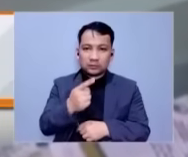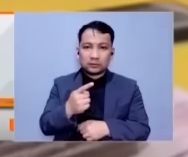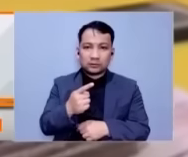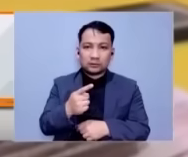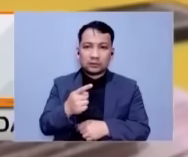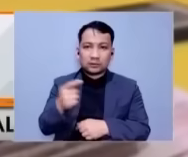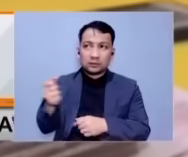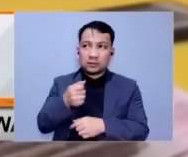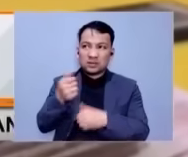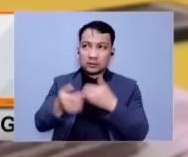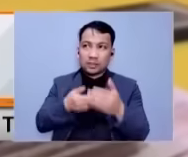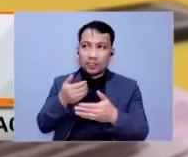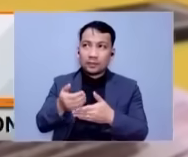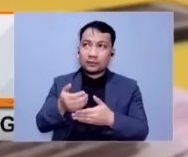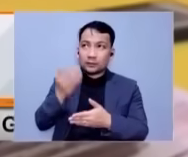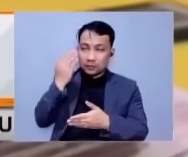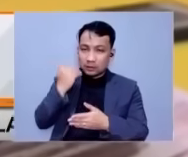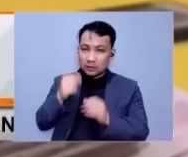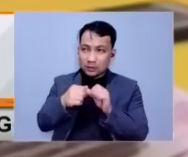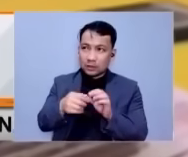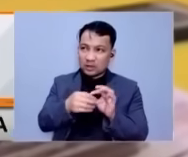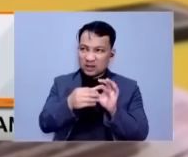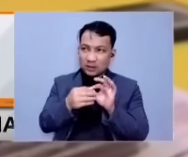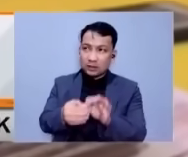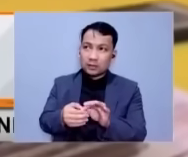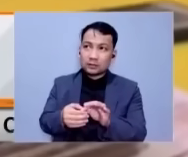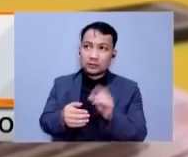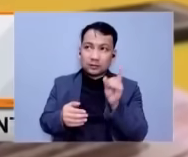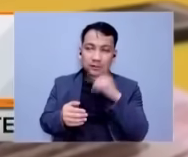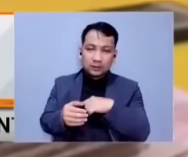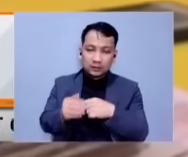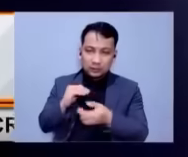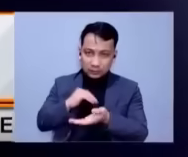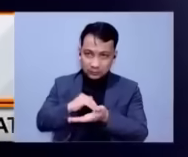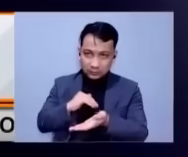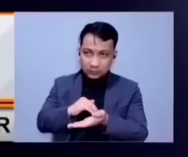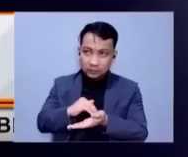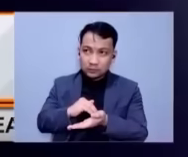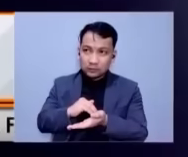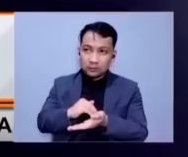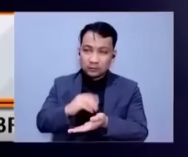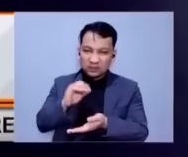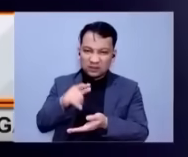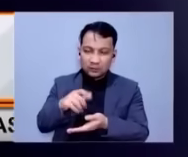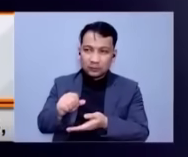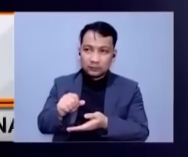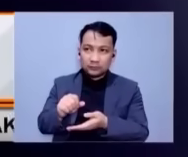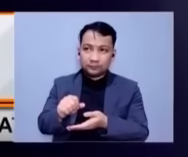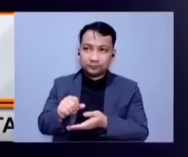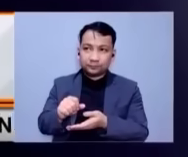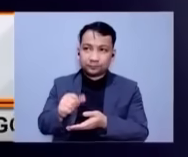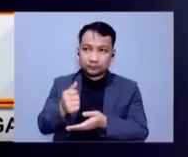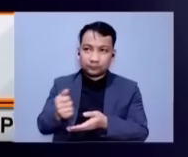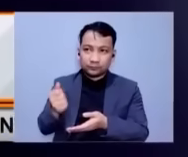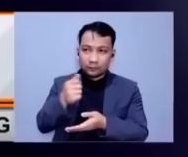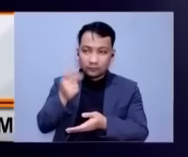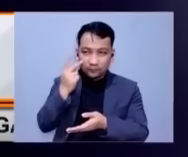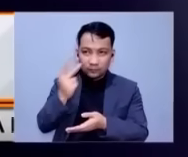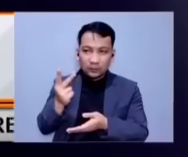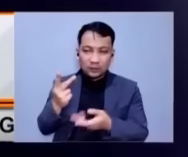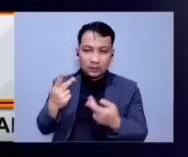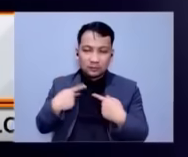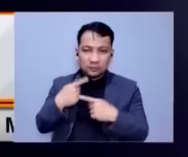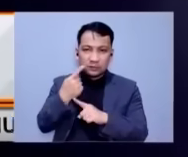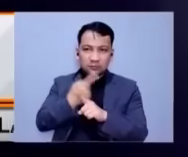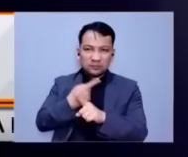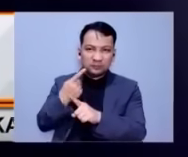process dahil nalusutan sila ng peking doktor. Na-hire si Alpici bilang supervising health officer na may buwan ng sahod